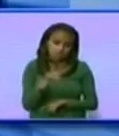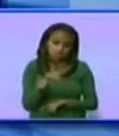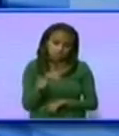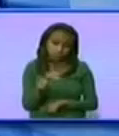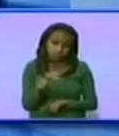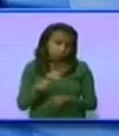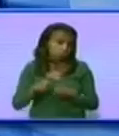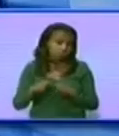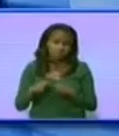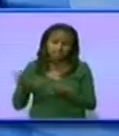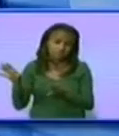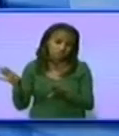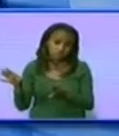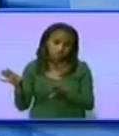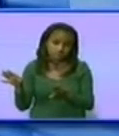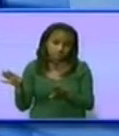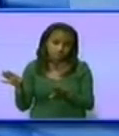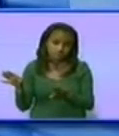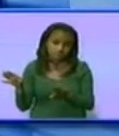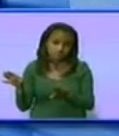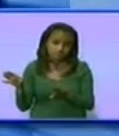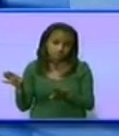ሄዳ ጠፋች